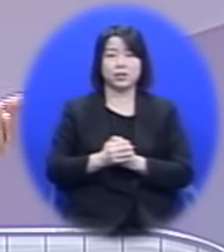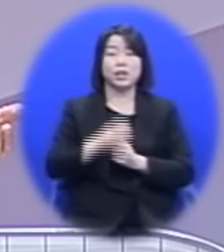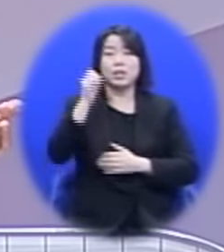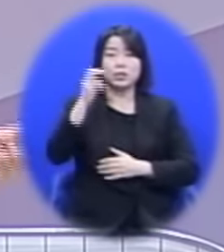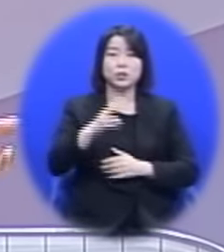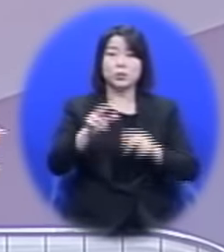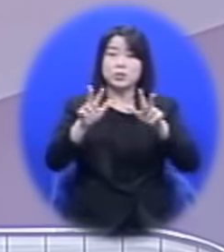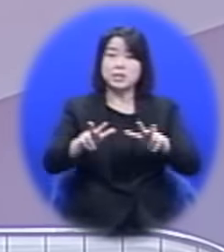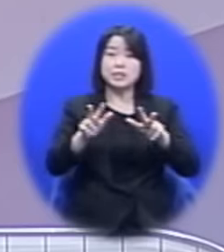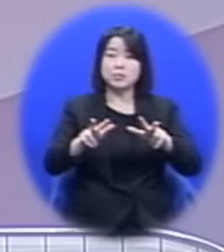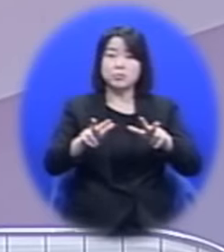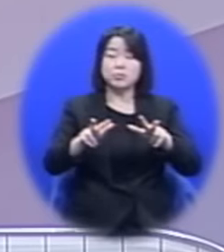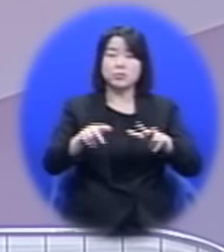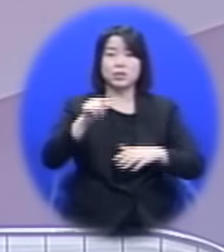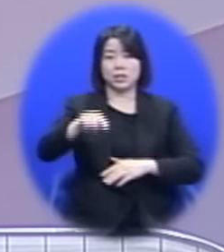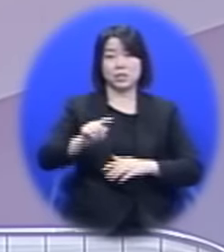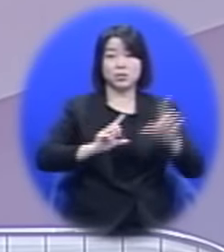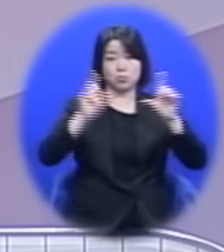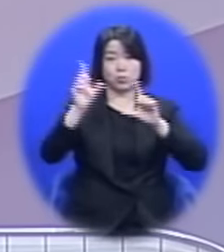그리고 지금 이렇게 된 거예요.